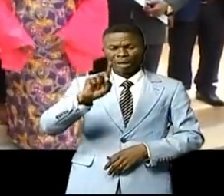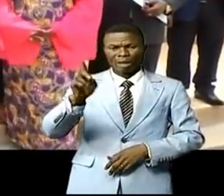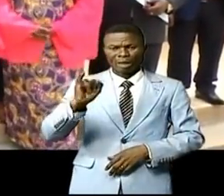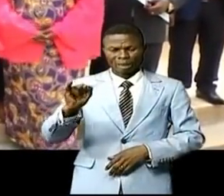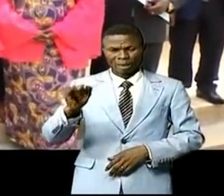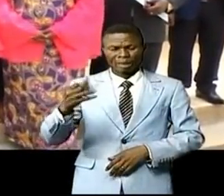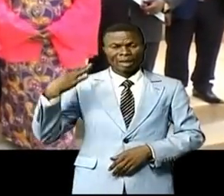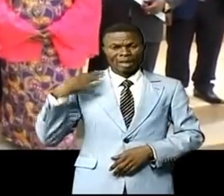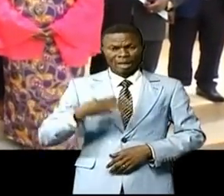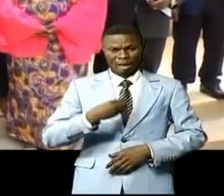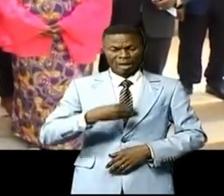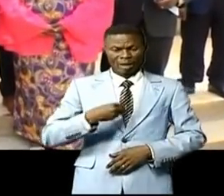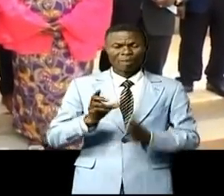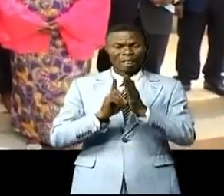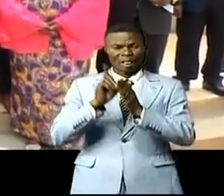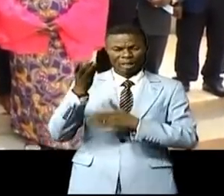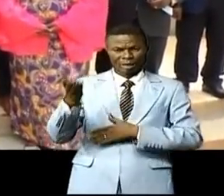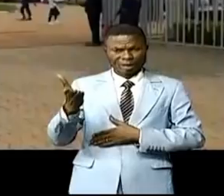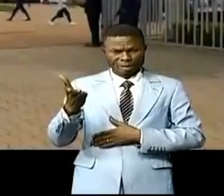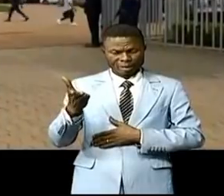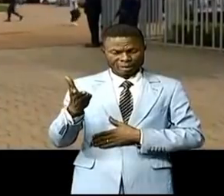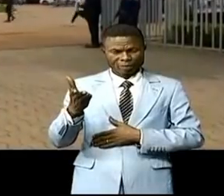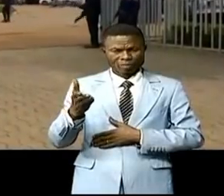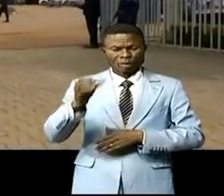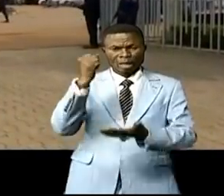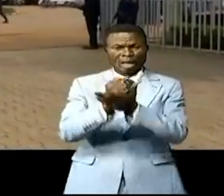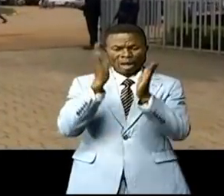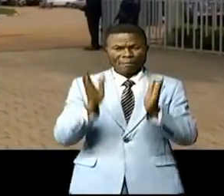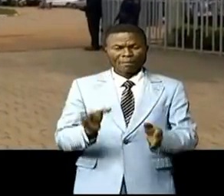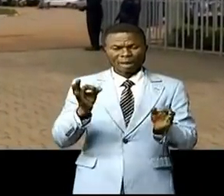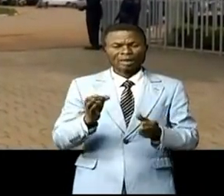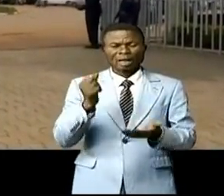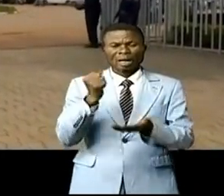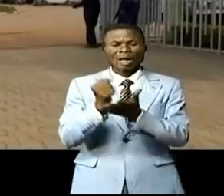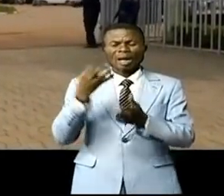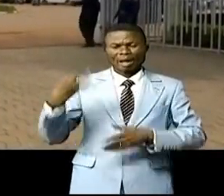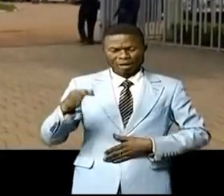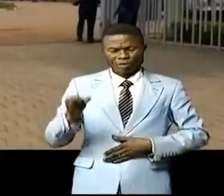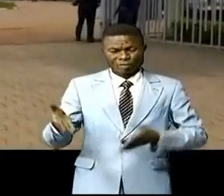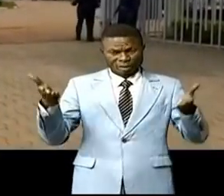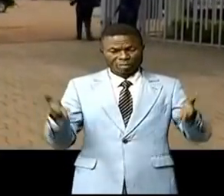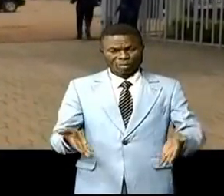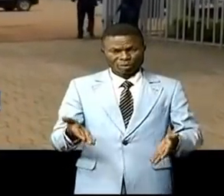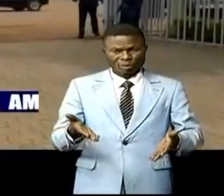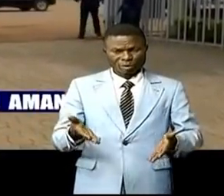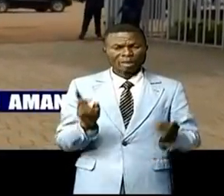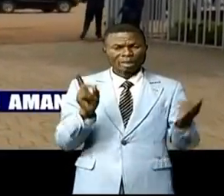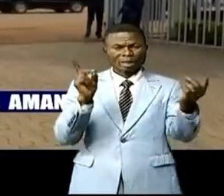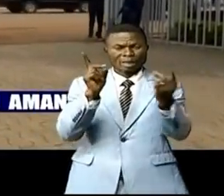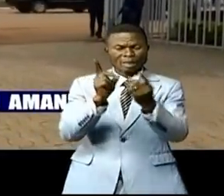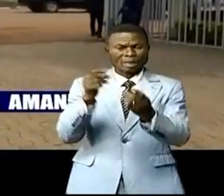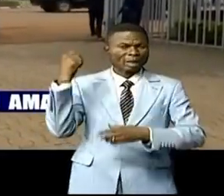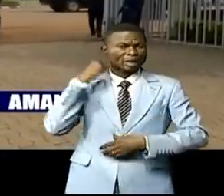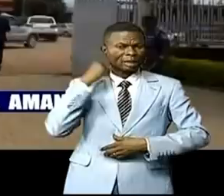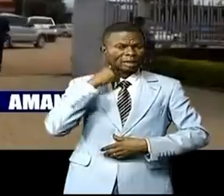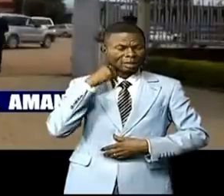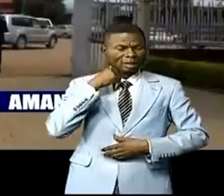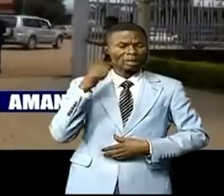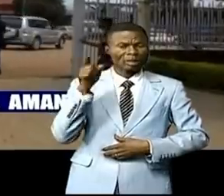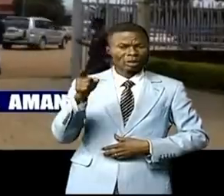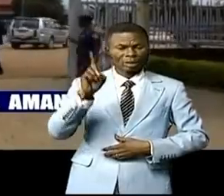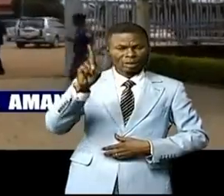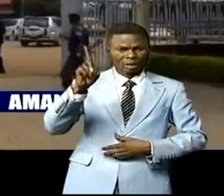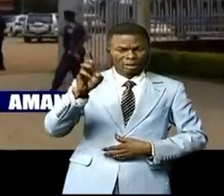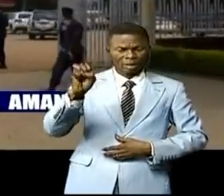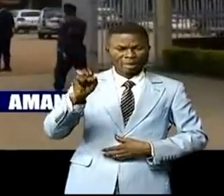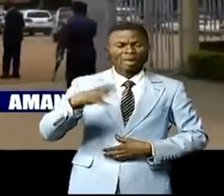l'Agence française de développement, dont fait partie l'ambassadeur de France à la République démocratique du Congo, rencontrera le docteur Denis Mukwege, prix Nobel